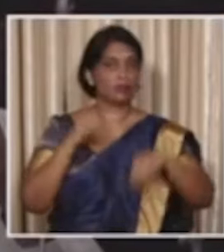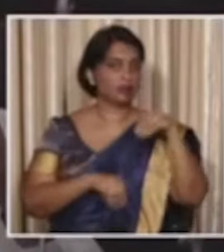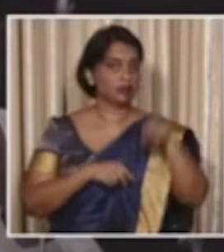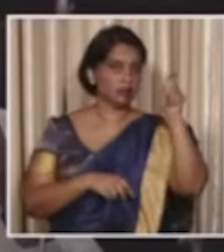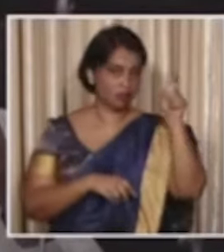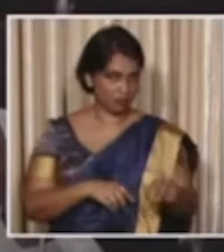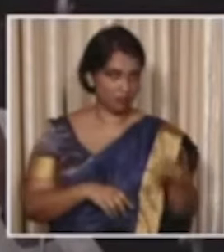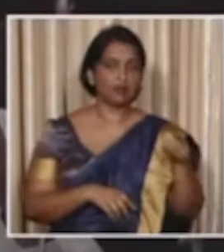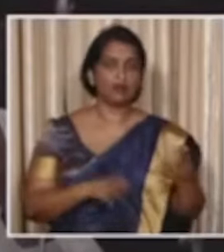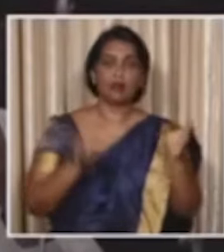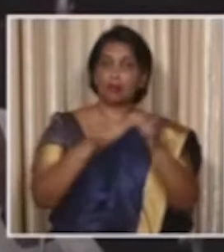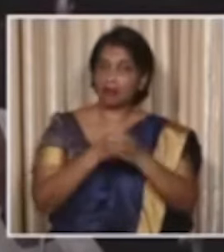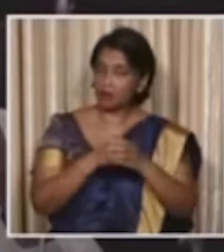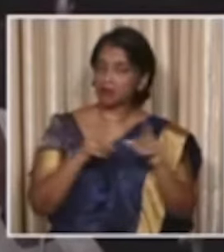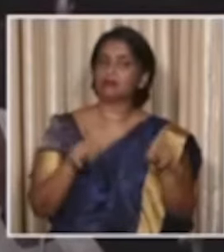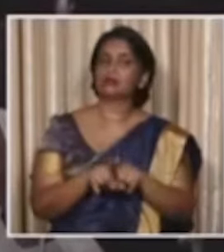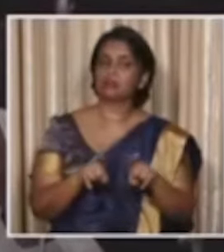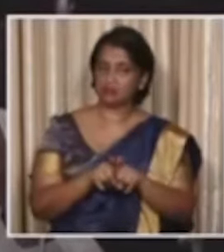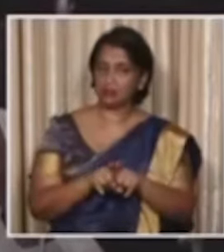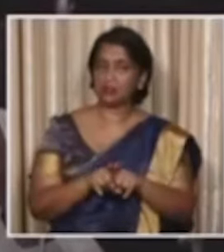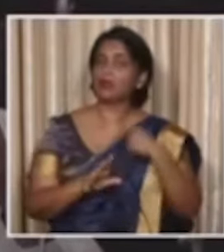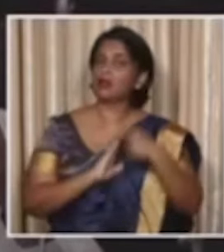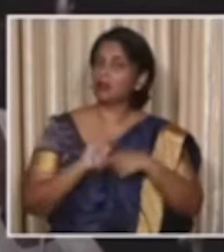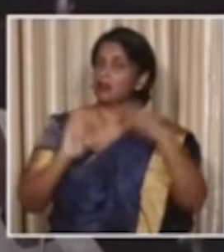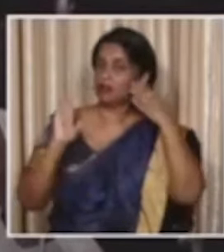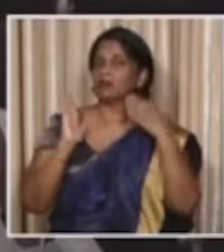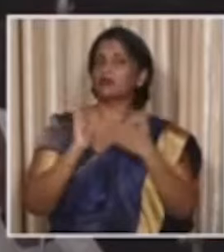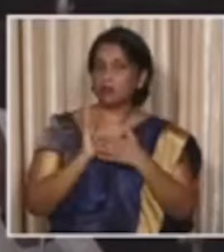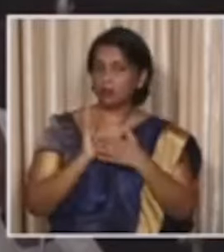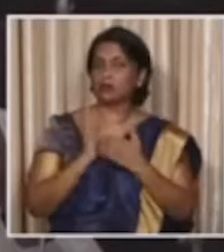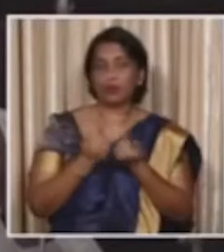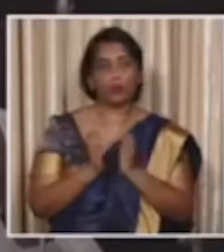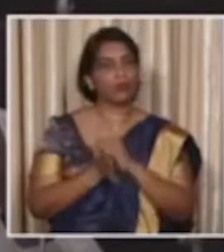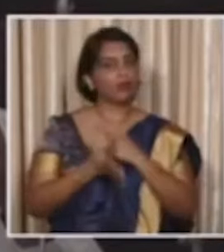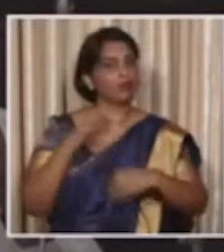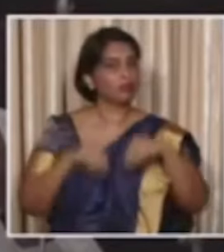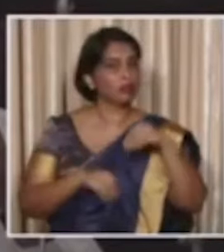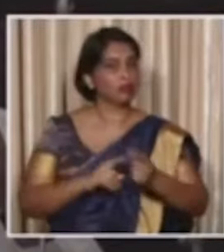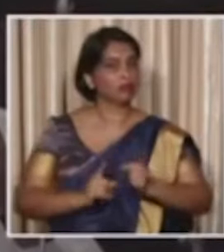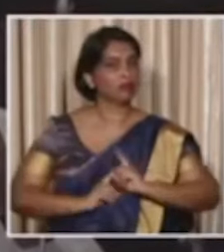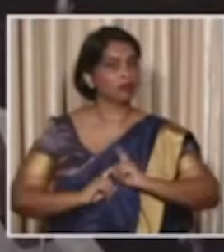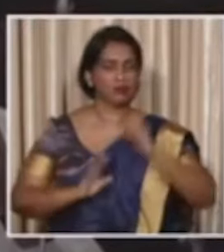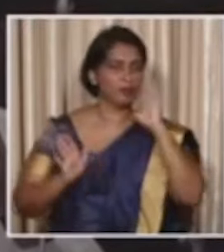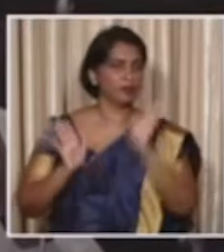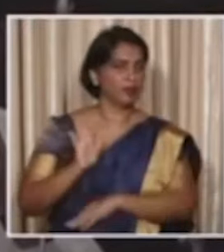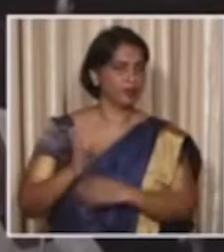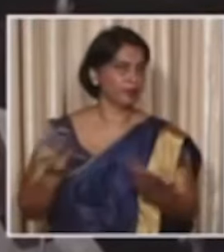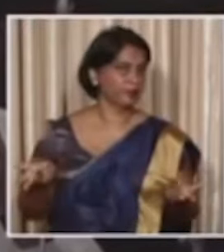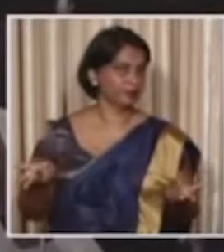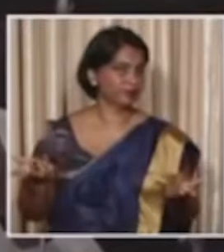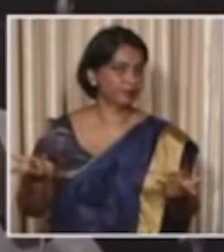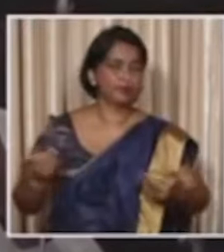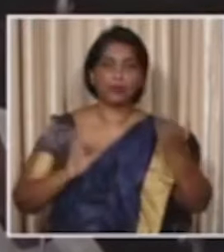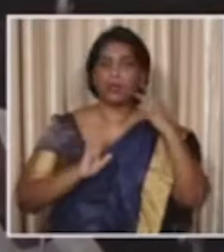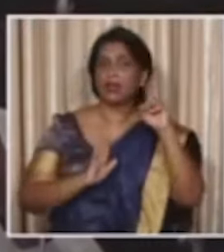හැටියට නම්, කණ්ඩායමක් හැටියට නම් රට ගැන කල්පනා කරන්න තිබ තමන්ගේ දේශපාලන ස්ථාවරය පැත්තක තියලා. ඒ